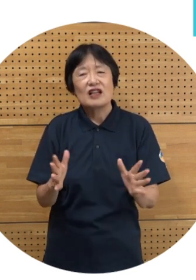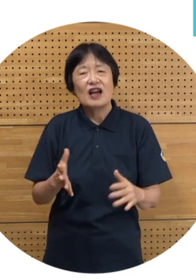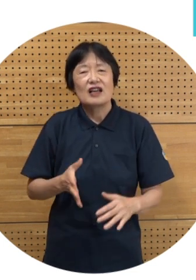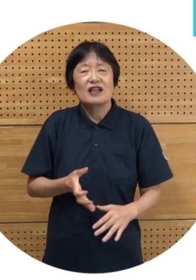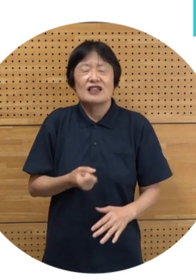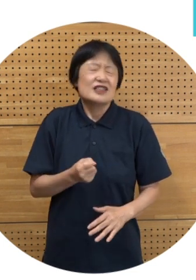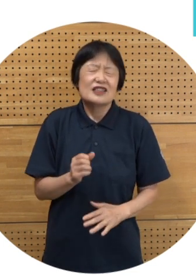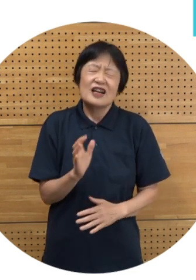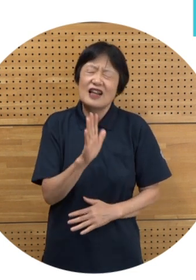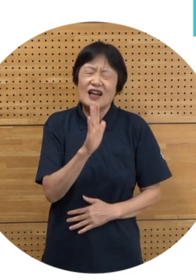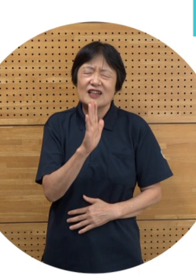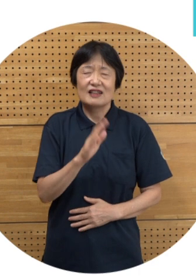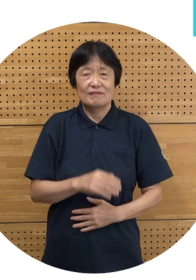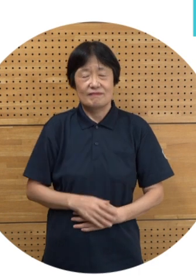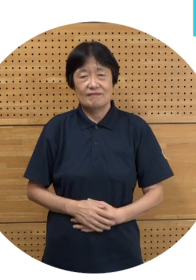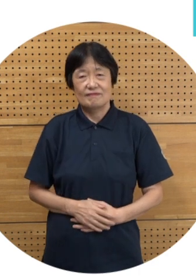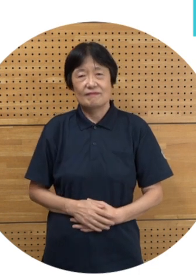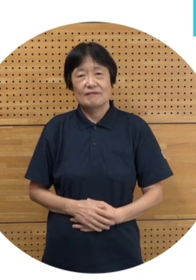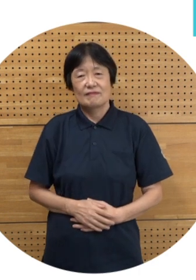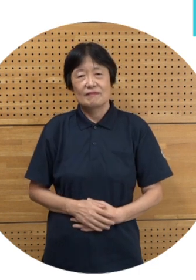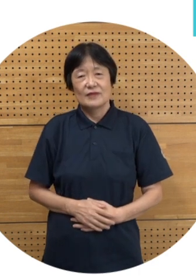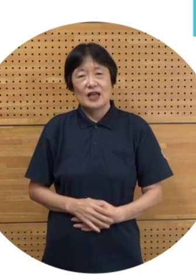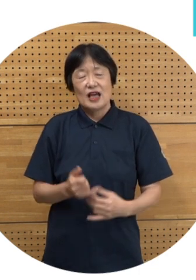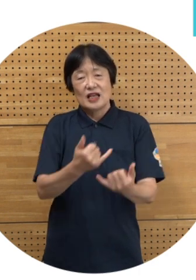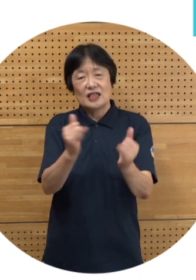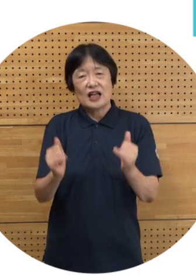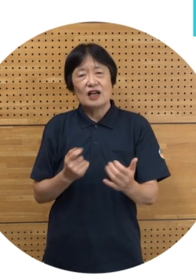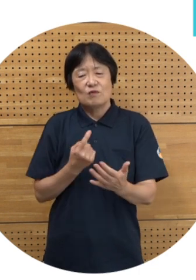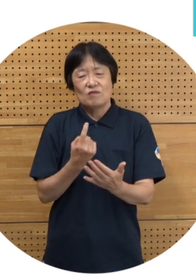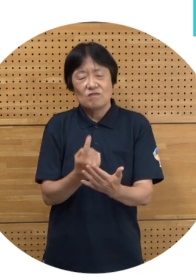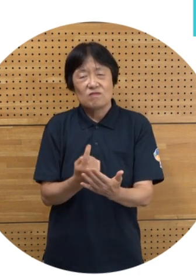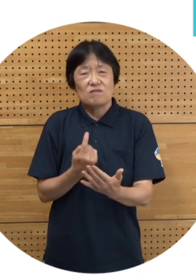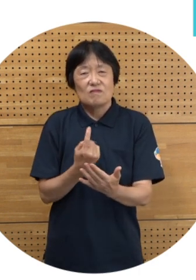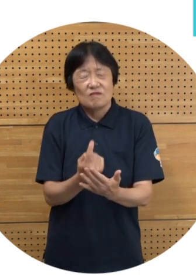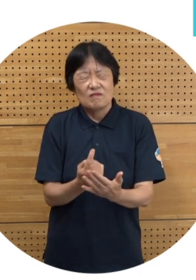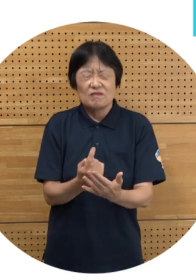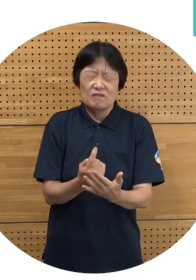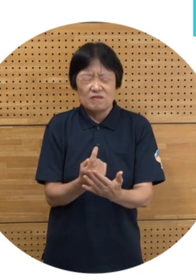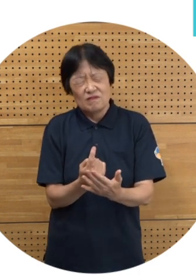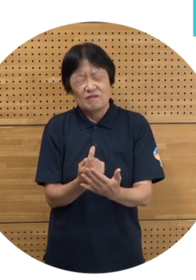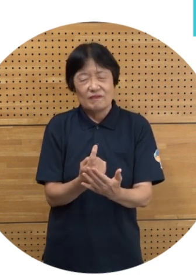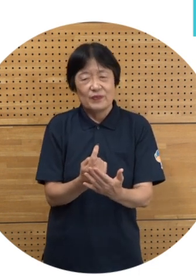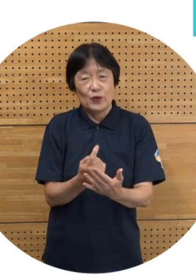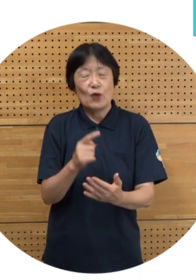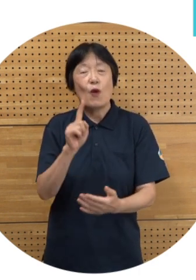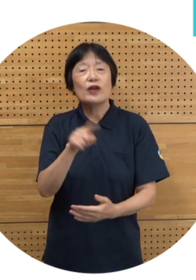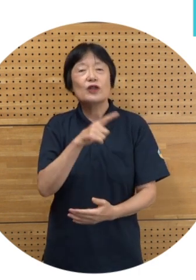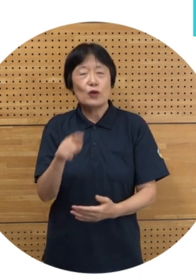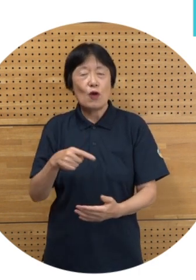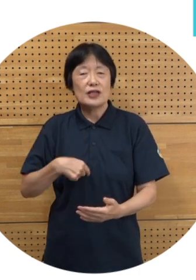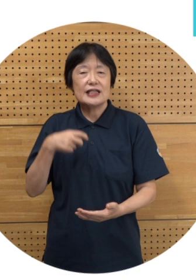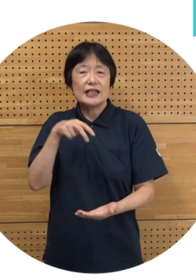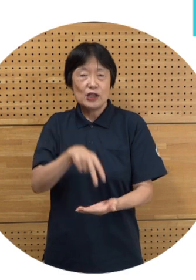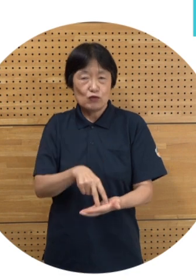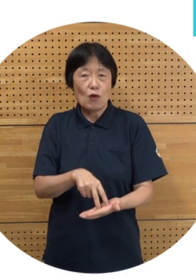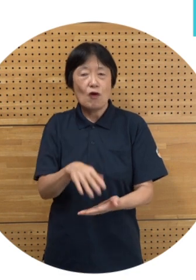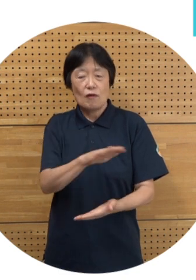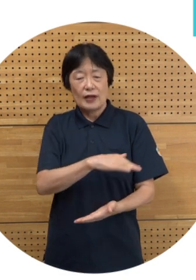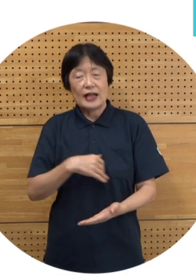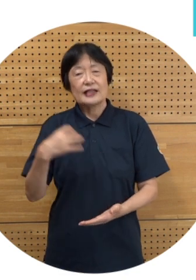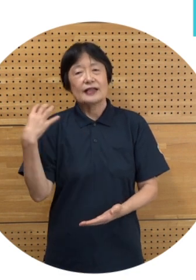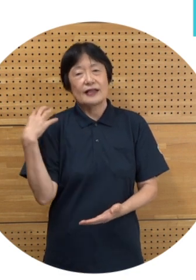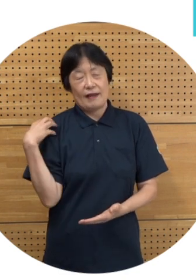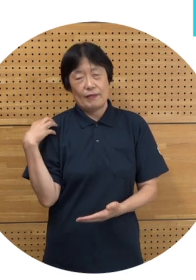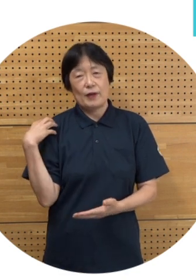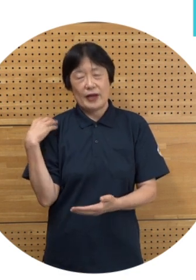信が持てない方、そもそも社会に出ること自体が不安な方などの自立を就労準備支援員